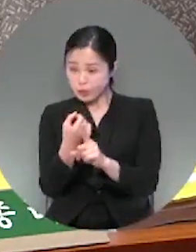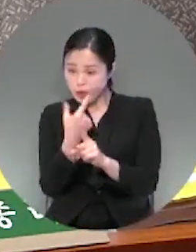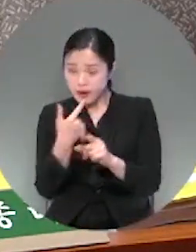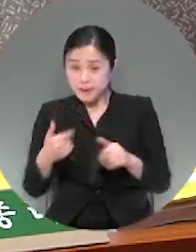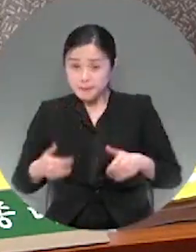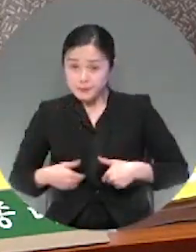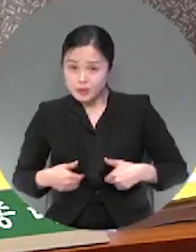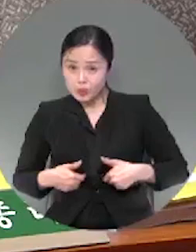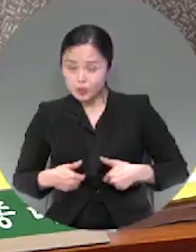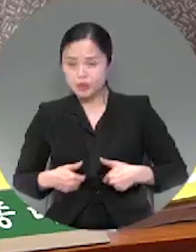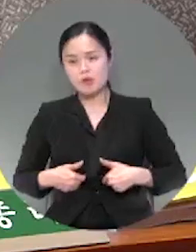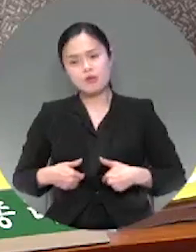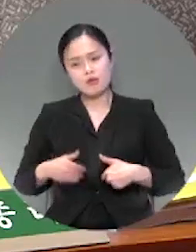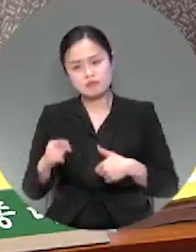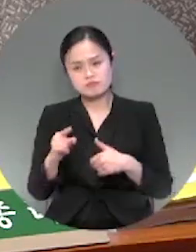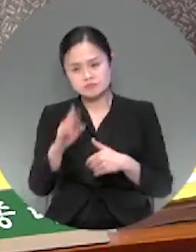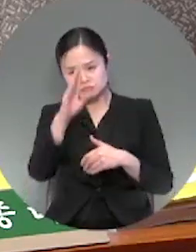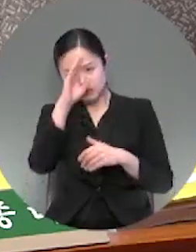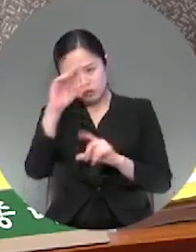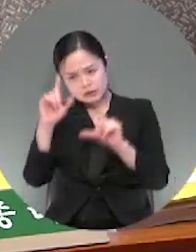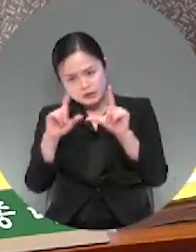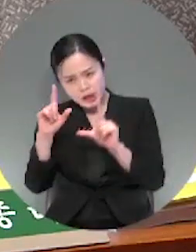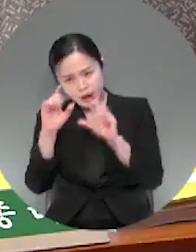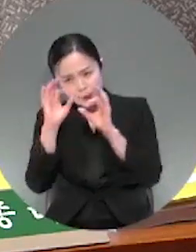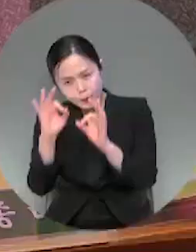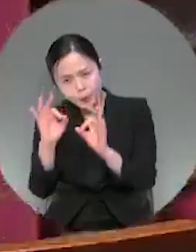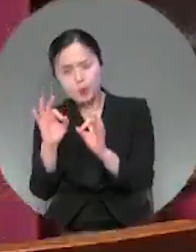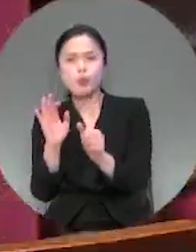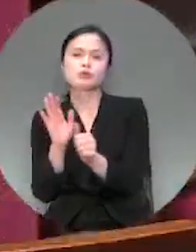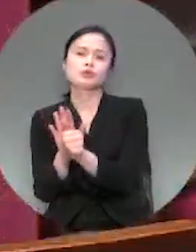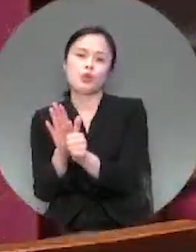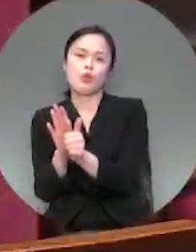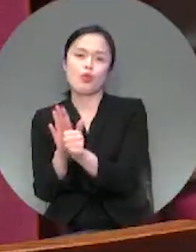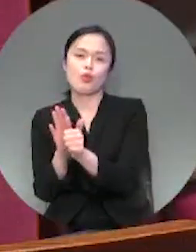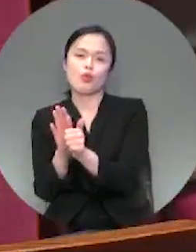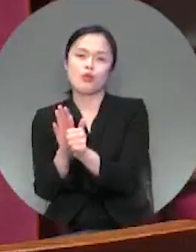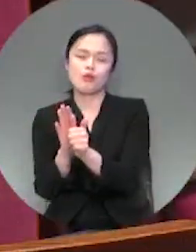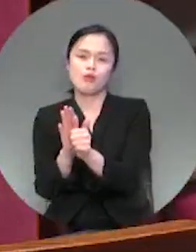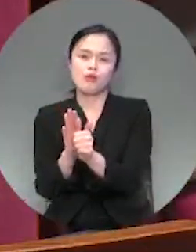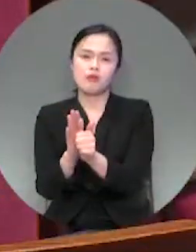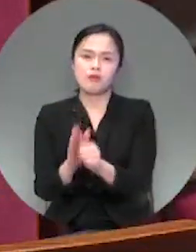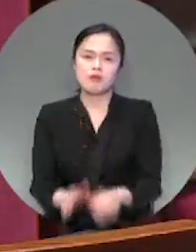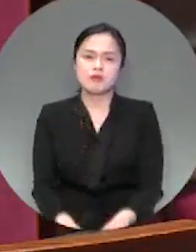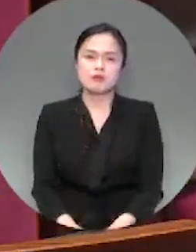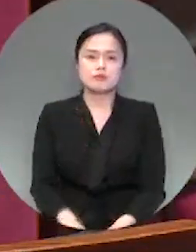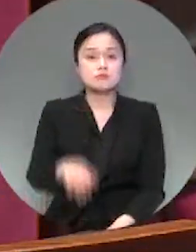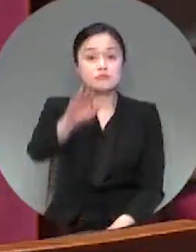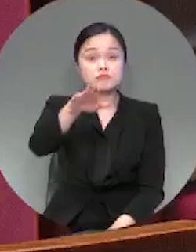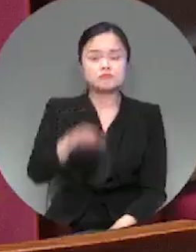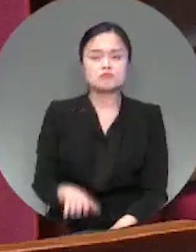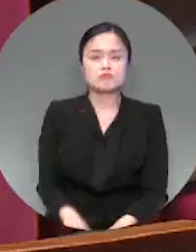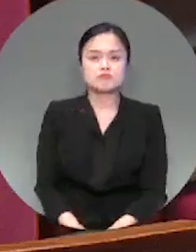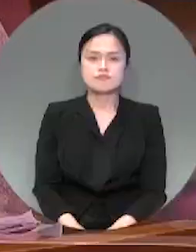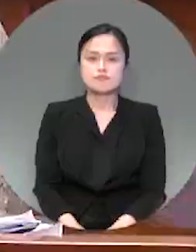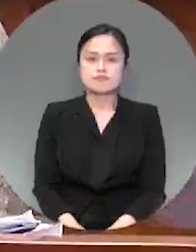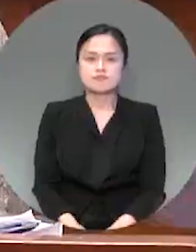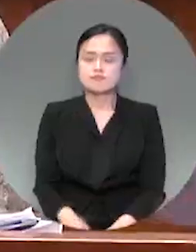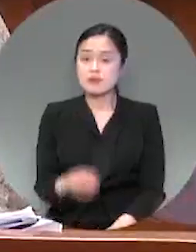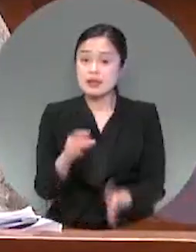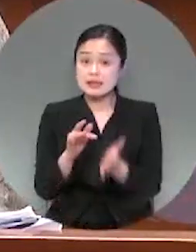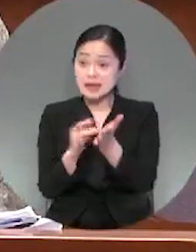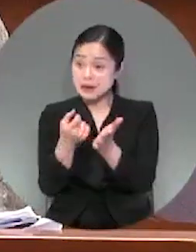되는 약도 구분해야 하고 뭐 이런 문제가 있는 것 같습니다. 자, 질병청장님, 약을 먹는 게 도움이 됩니까? 안 먹는 게 도움이 됩니까?